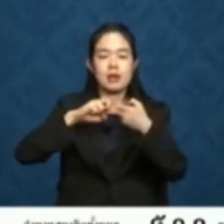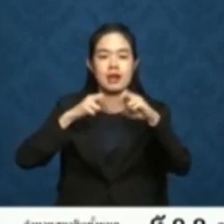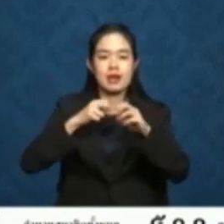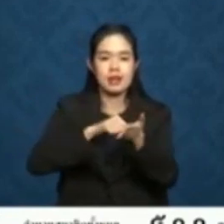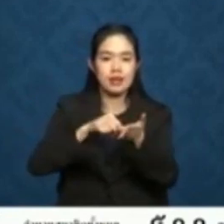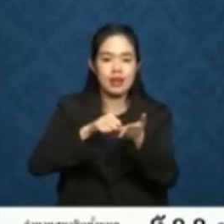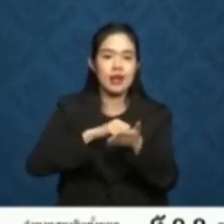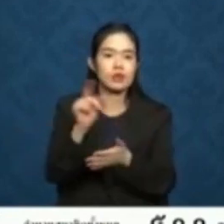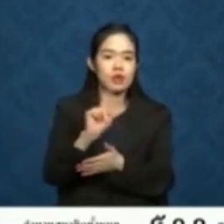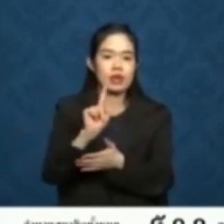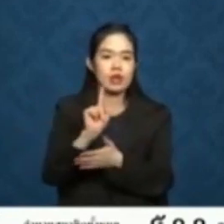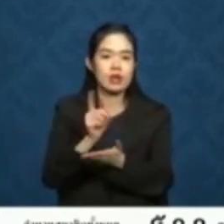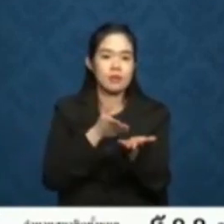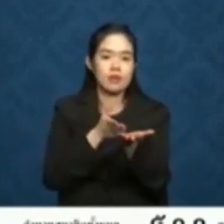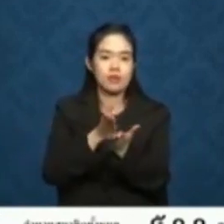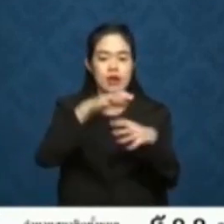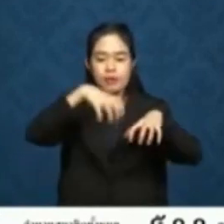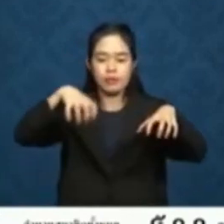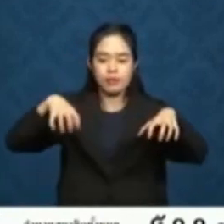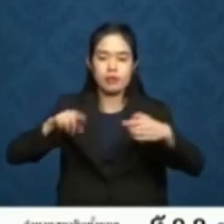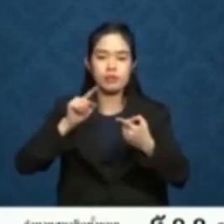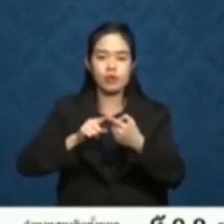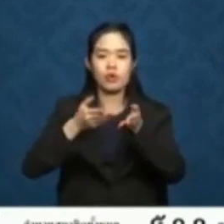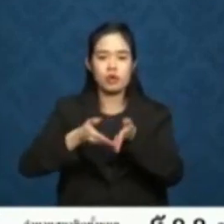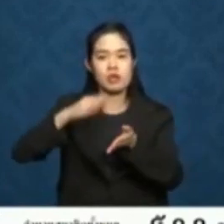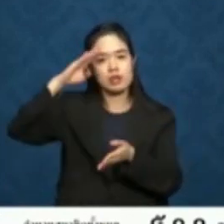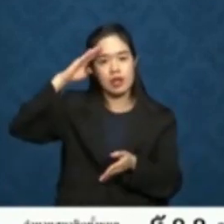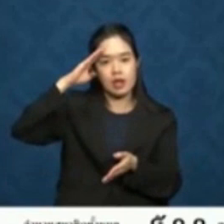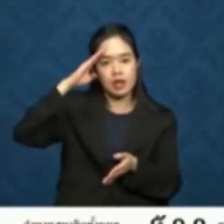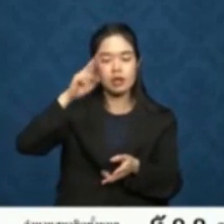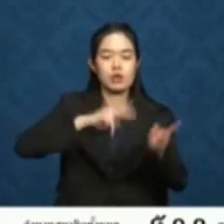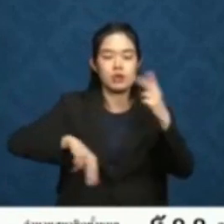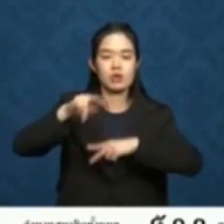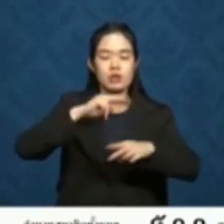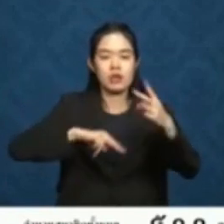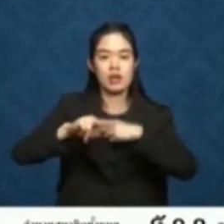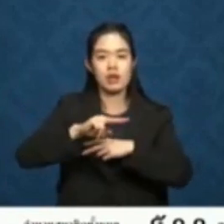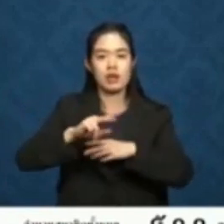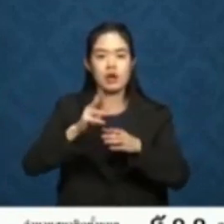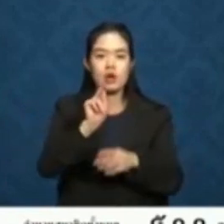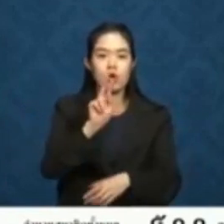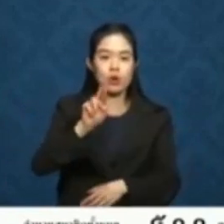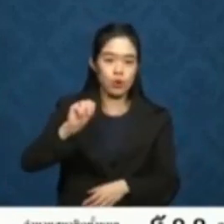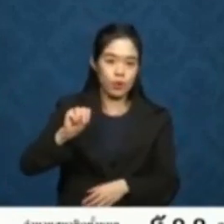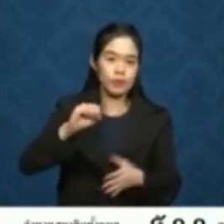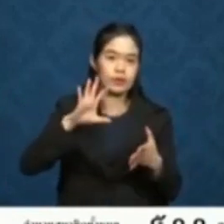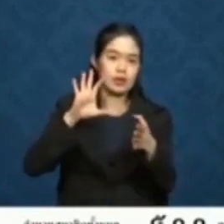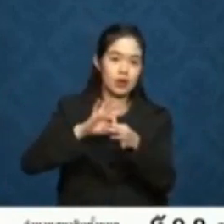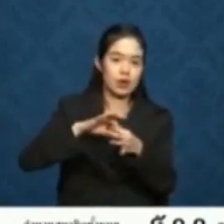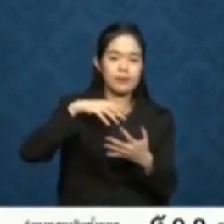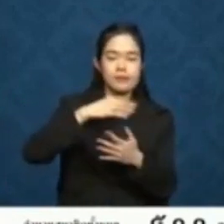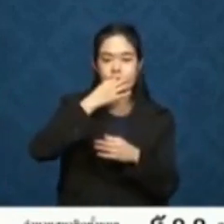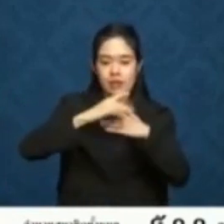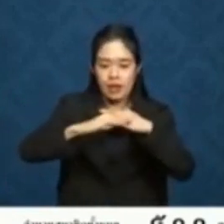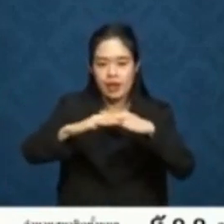ไขปัญหาโดยบูรณาการหลายหน่วยงานนะครับกองทัพเรือจังหวัดกรมควบคุมมลพิษกรมทรัพยากรทางทะเลกรมเ